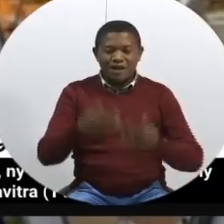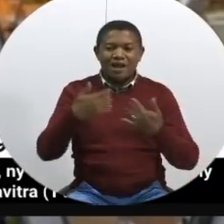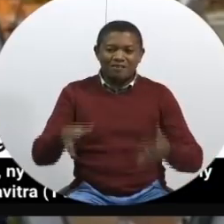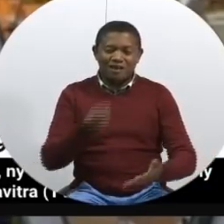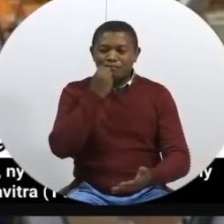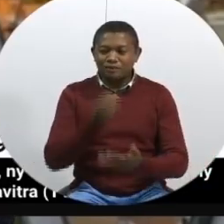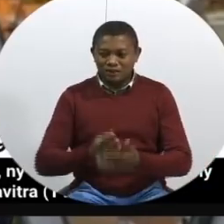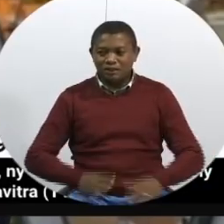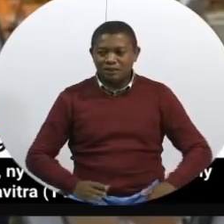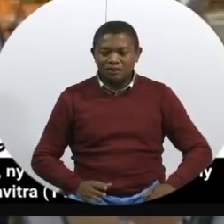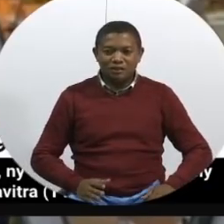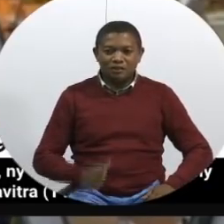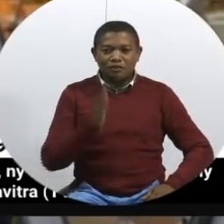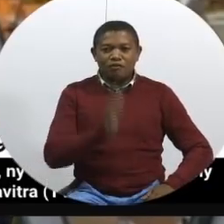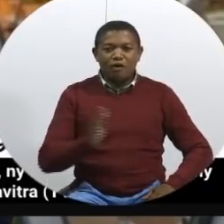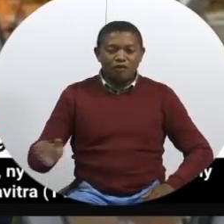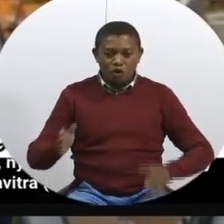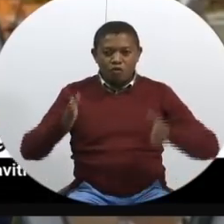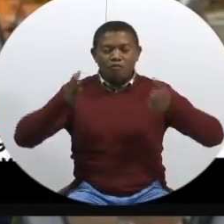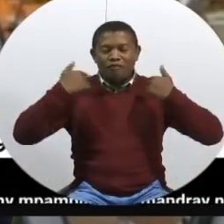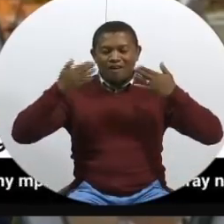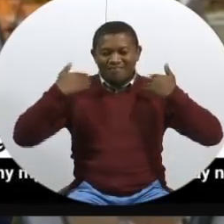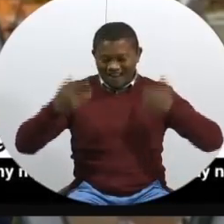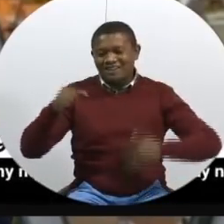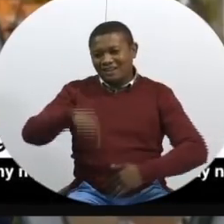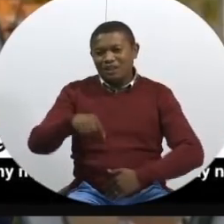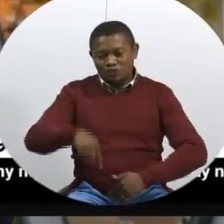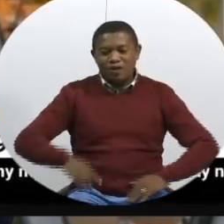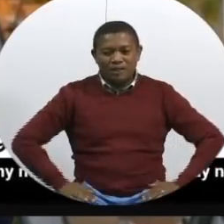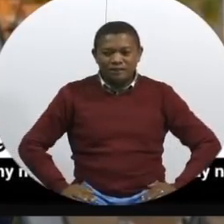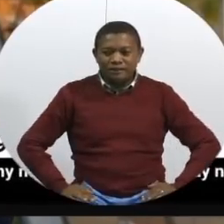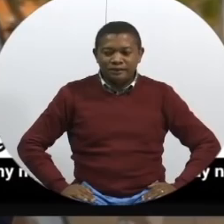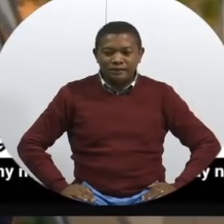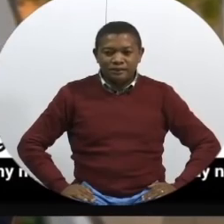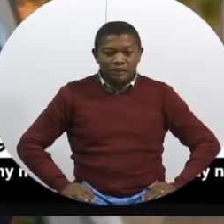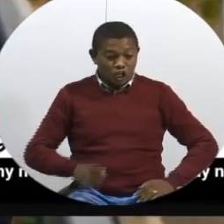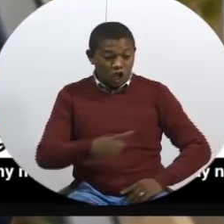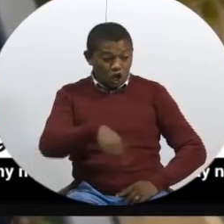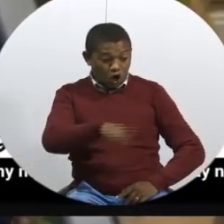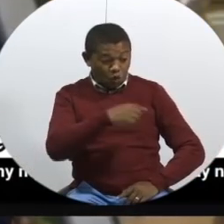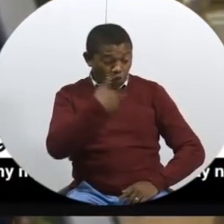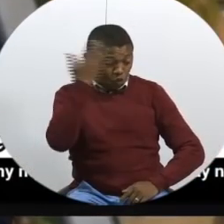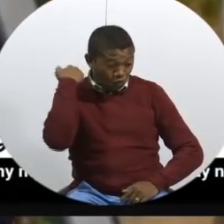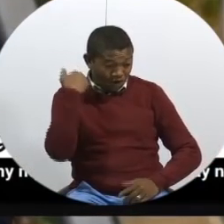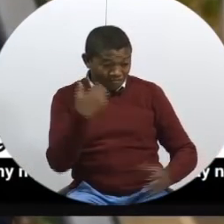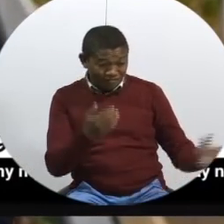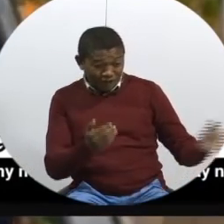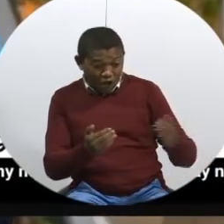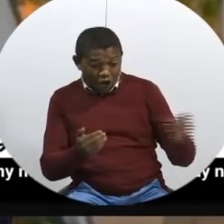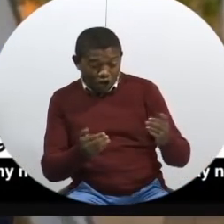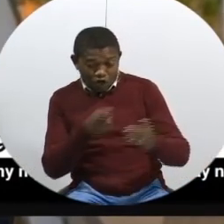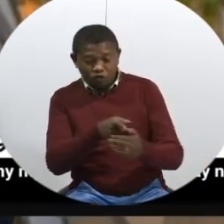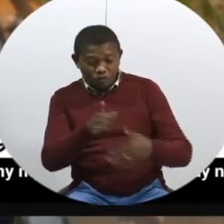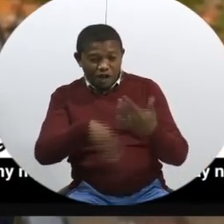hoe vaovao mahafaly, satria dia ireo olona natao fitiliana rehetra androany dia